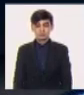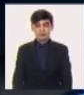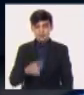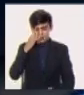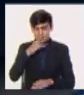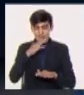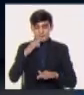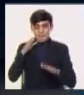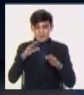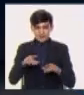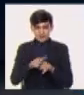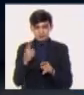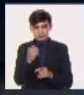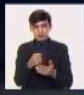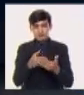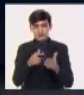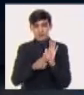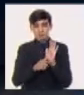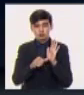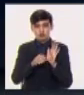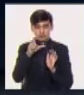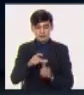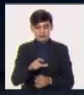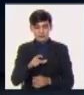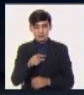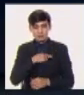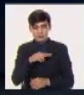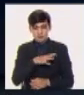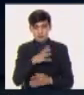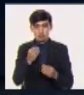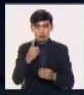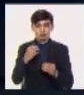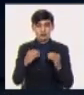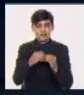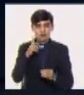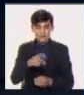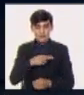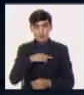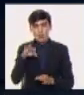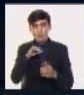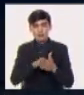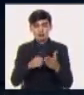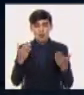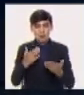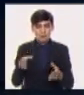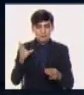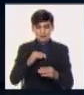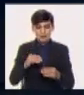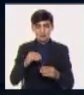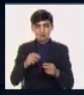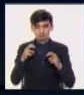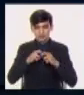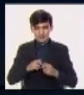Қазақстанда өткен аптада 76 адам коронавирустан қайтыс болған. Осы індет расталған тағы 110 адамның өліміне не себеп болған әлі анықталып